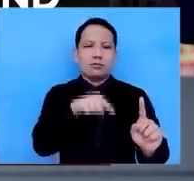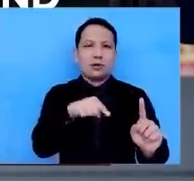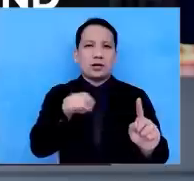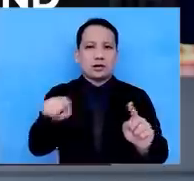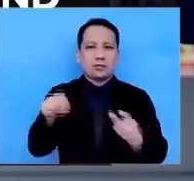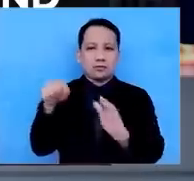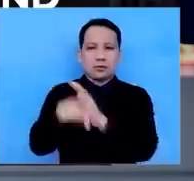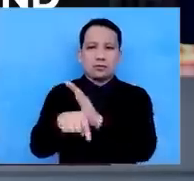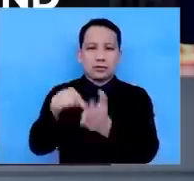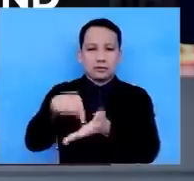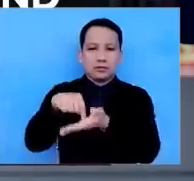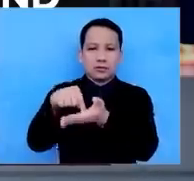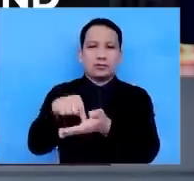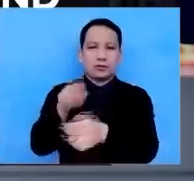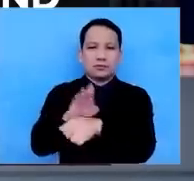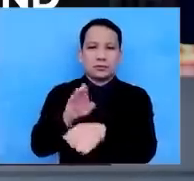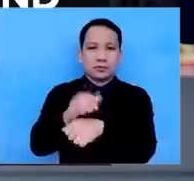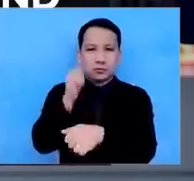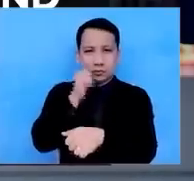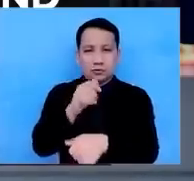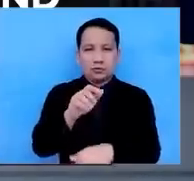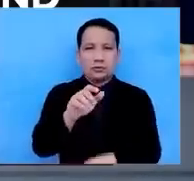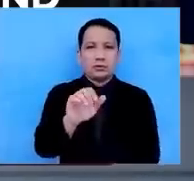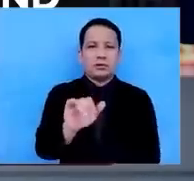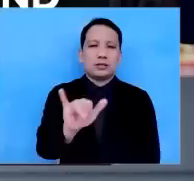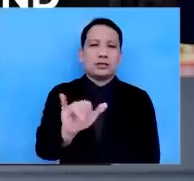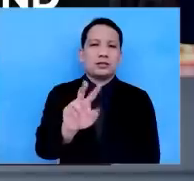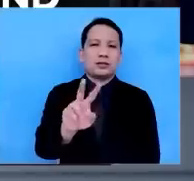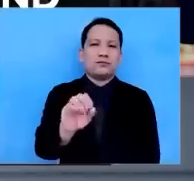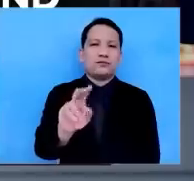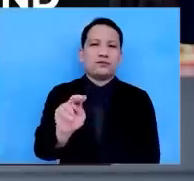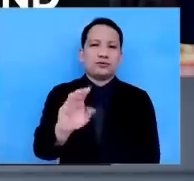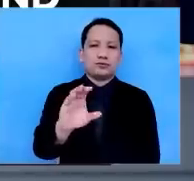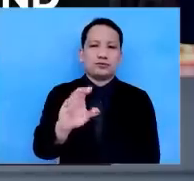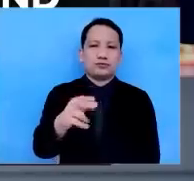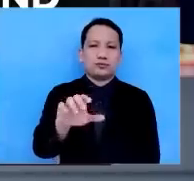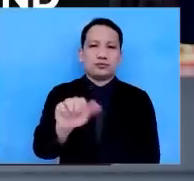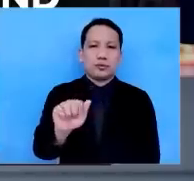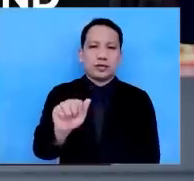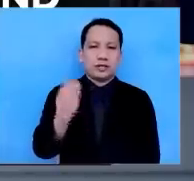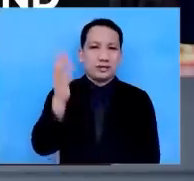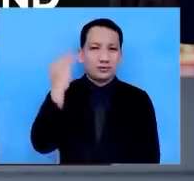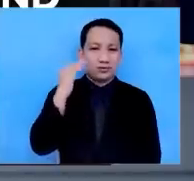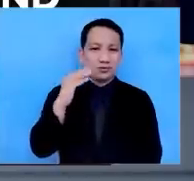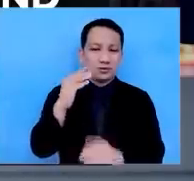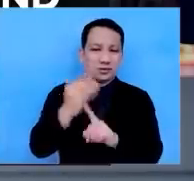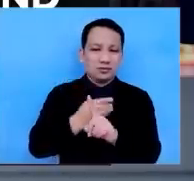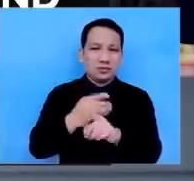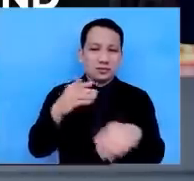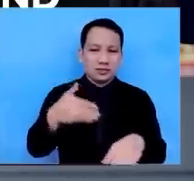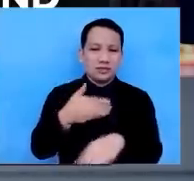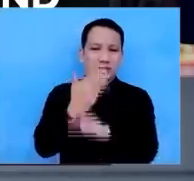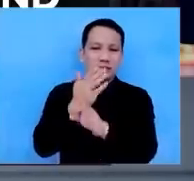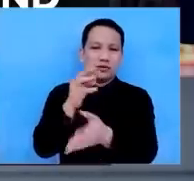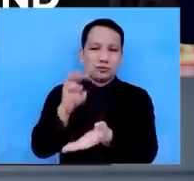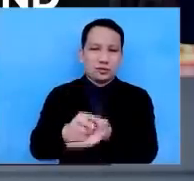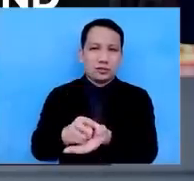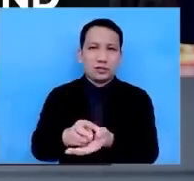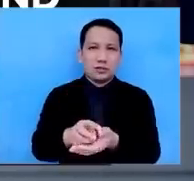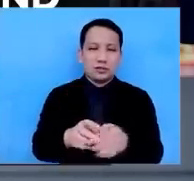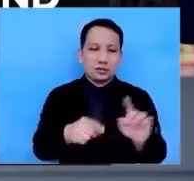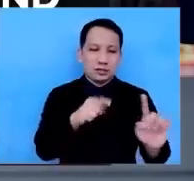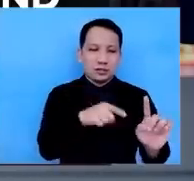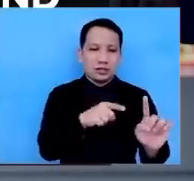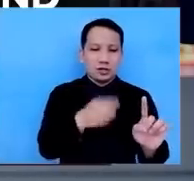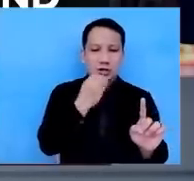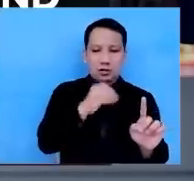modelo at businesswoman na si Yvonne Chua Plaza noong Desyembre sa Davao City. Lumalabas sa investigasyon na inutusan ni